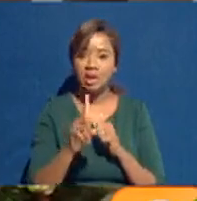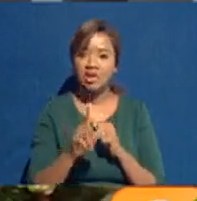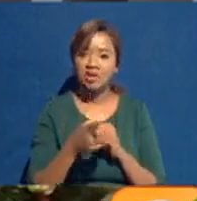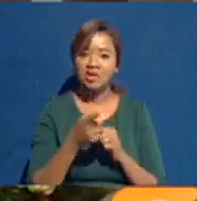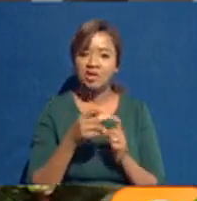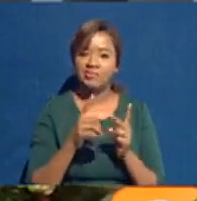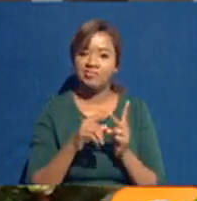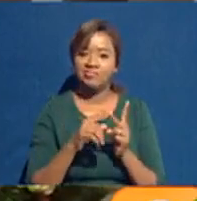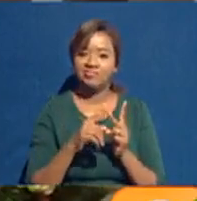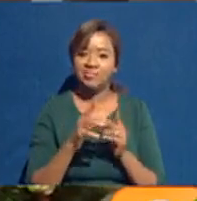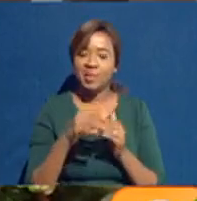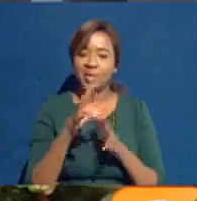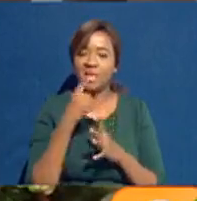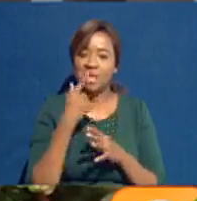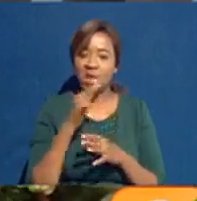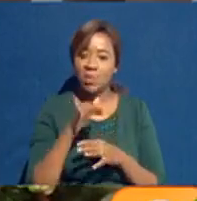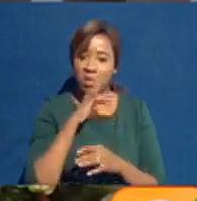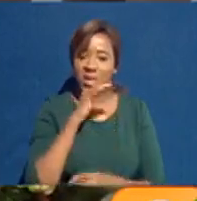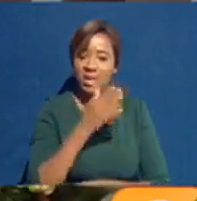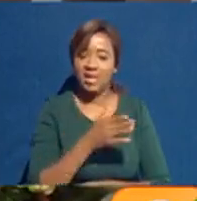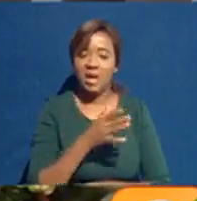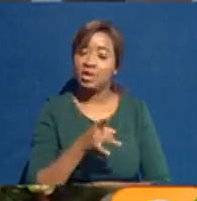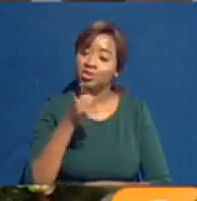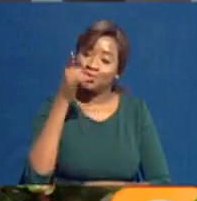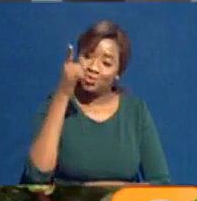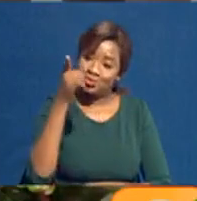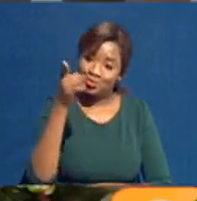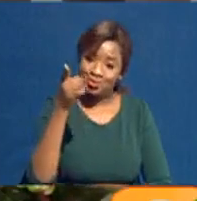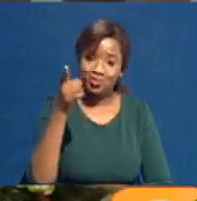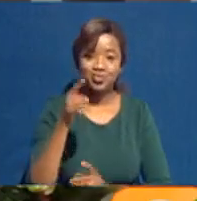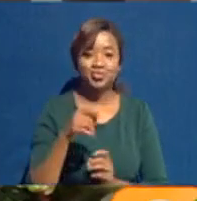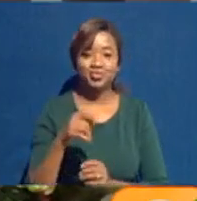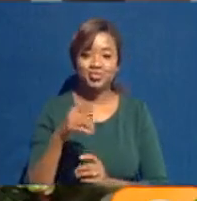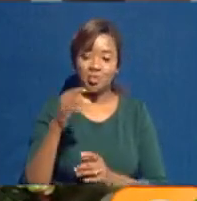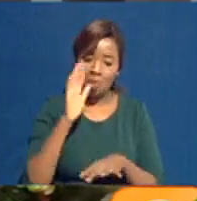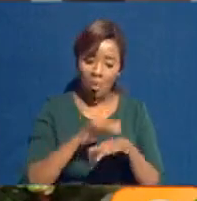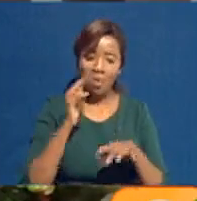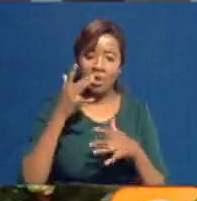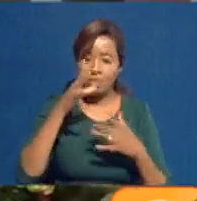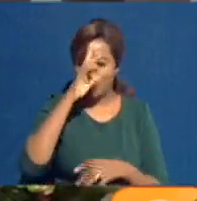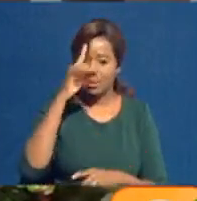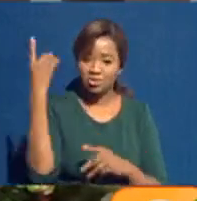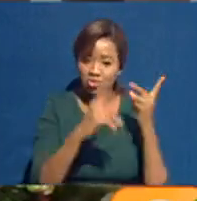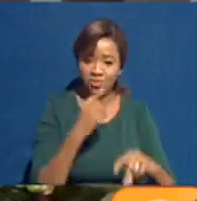1991, led by Raila Amolo Odinga, you are the one who led the police to beat us in Limuru.